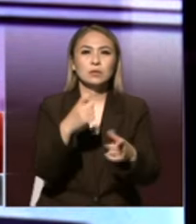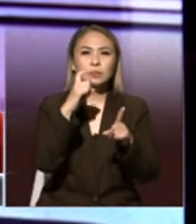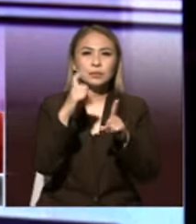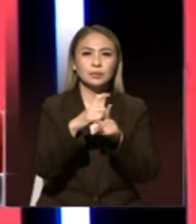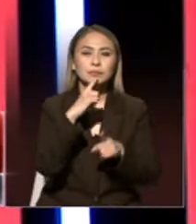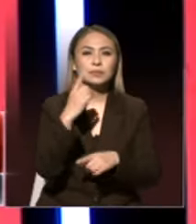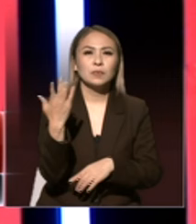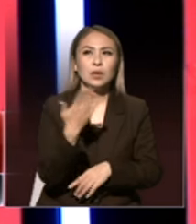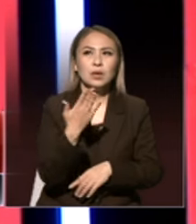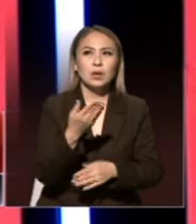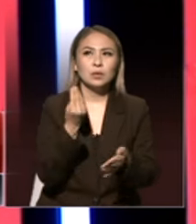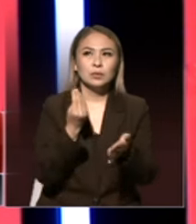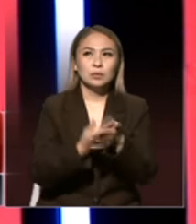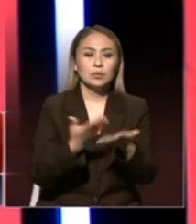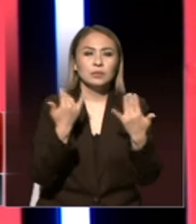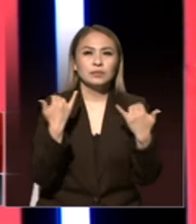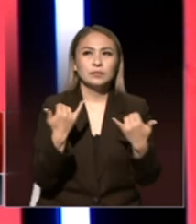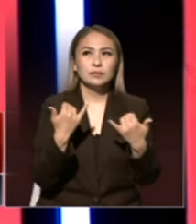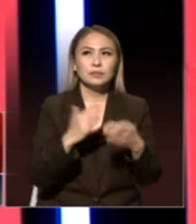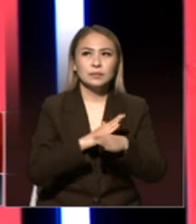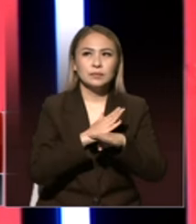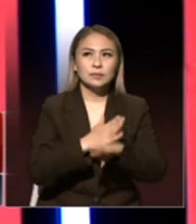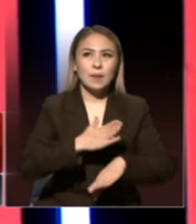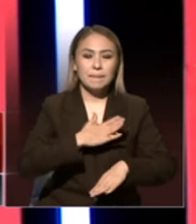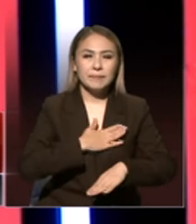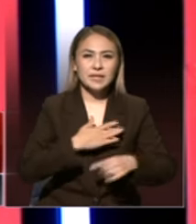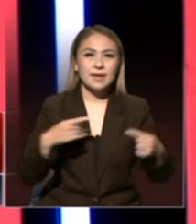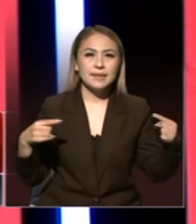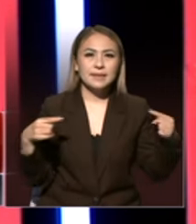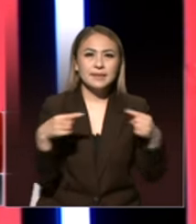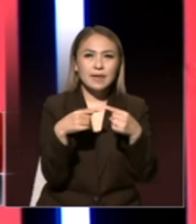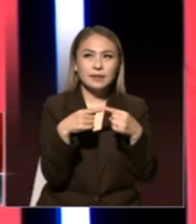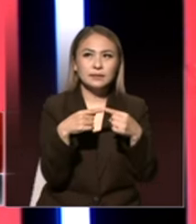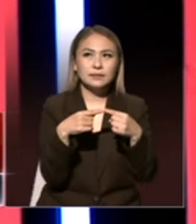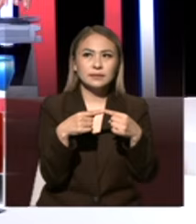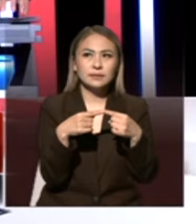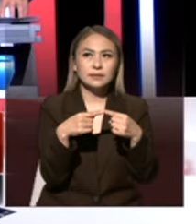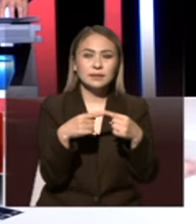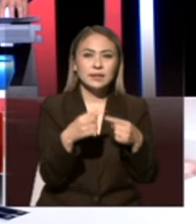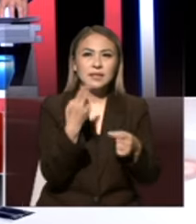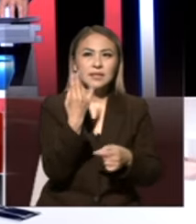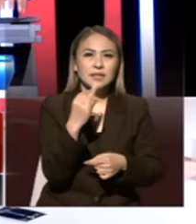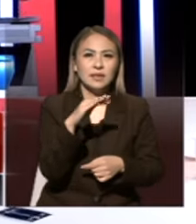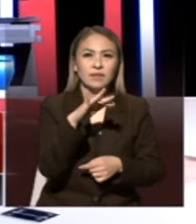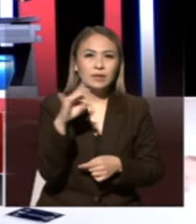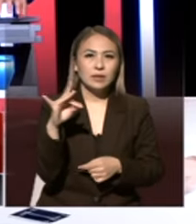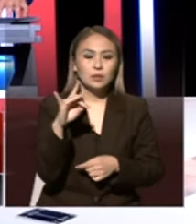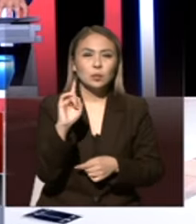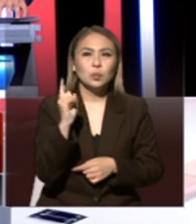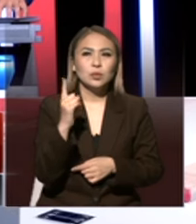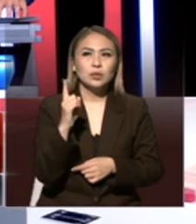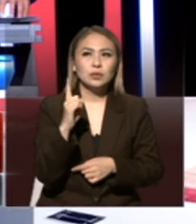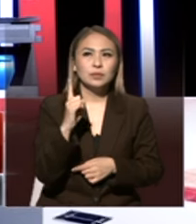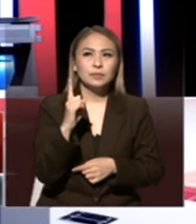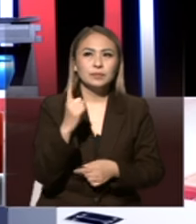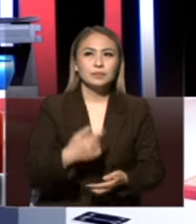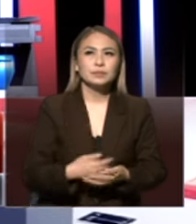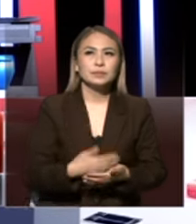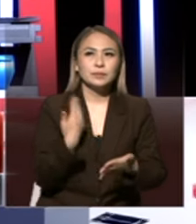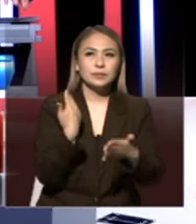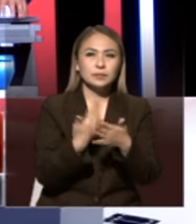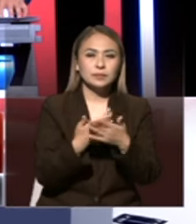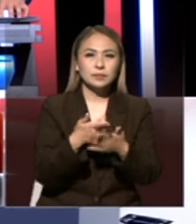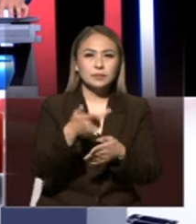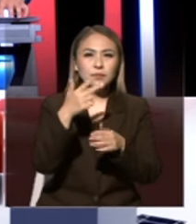қараңыздар, қымбат спикерлер, бұл жерде біз нақты сол цифрлармен сөйлейік. Өйткені бар ғой. Бопты. Бізде жаңағы